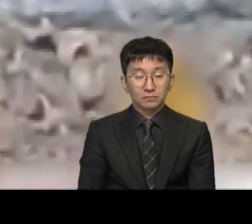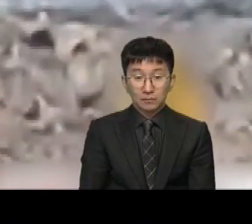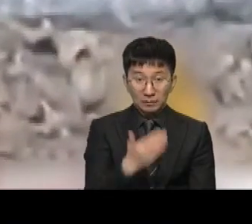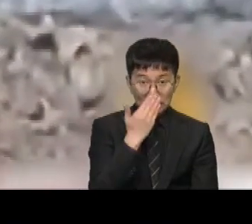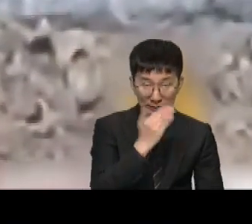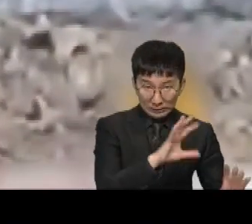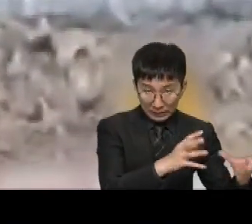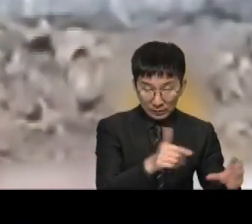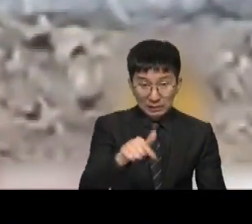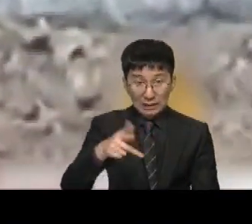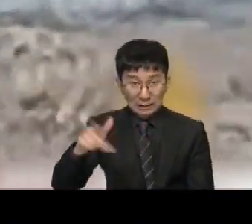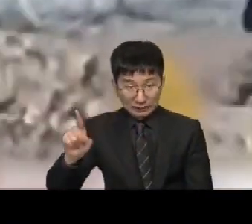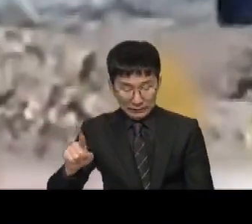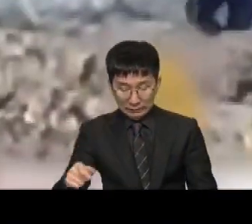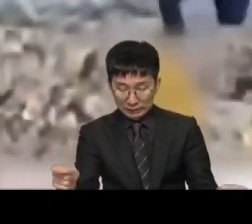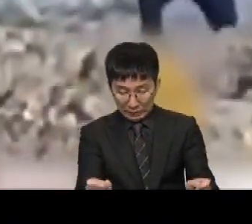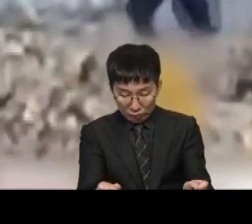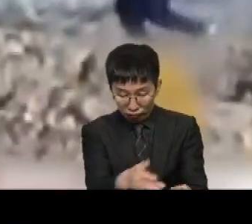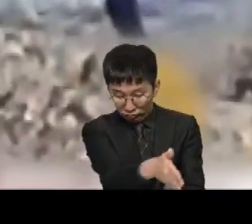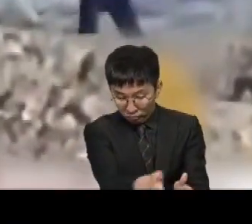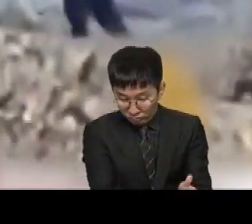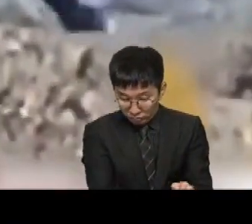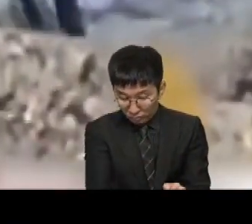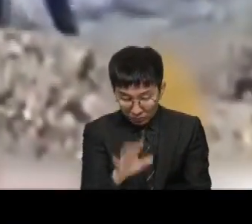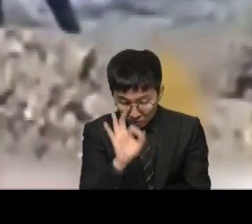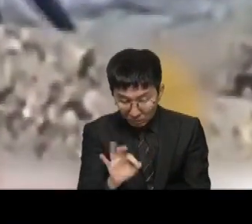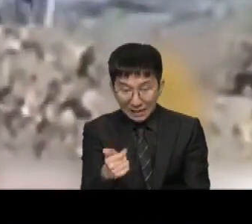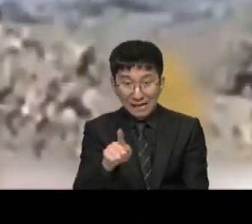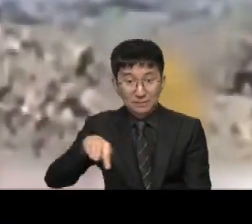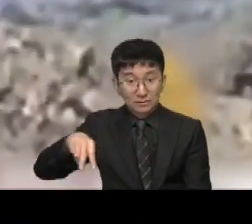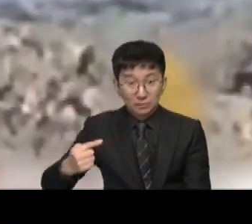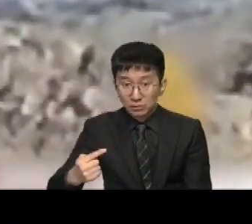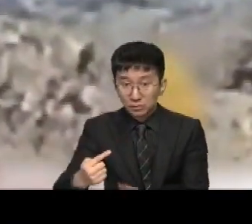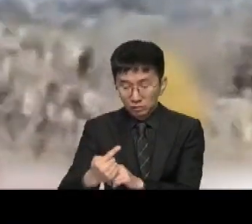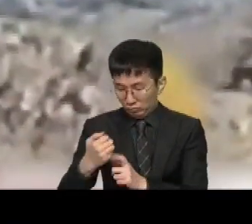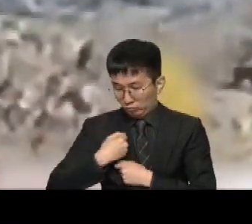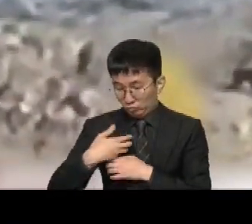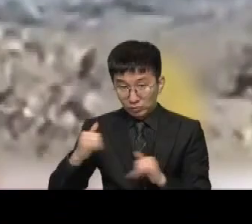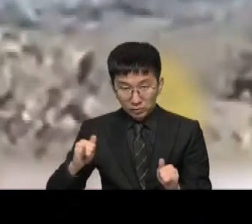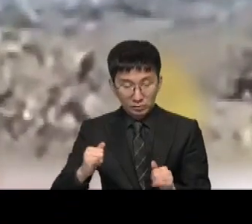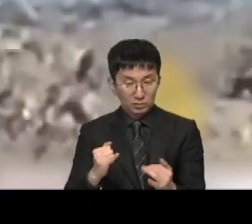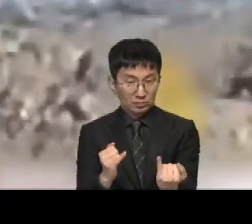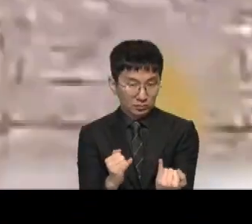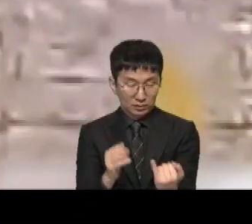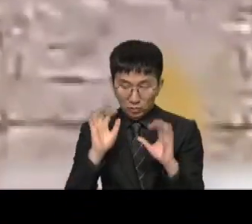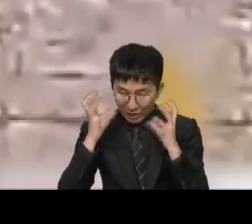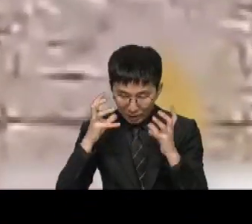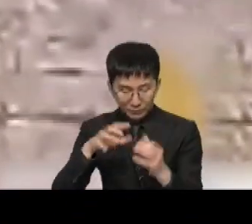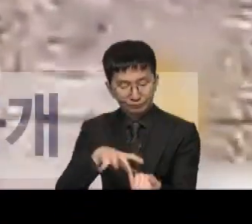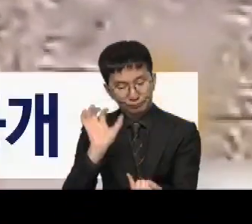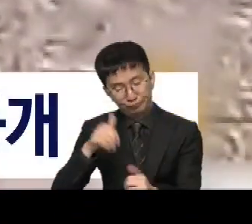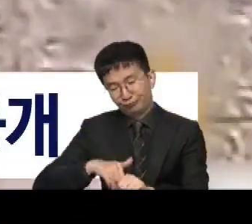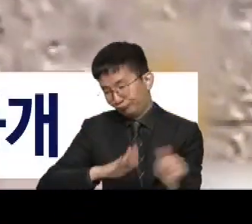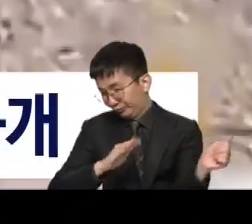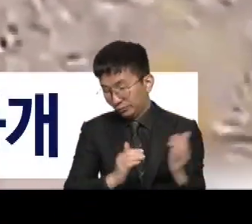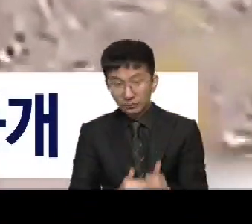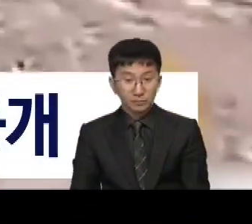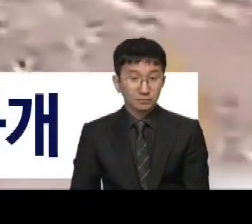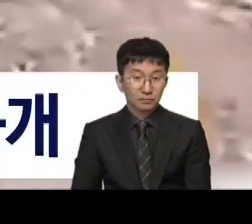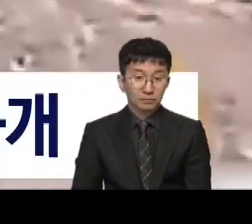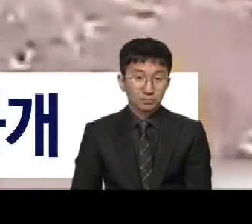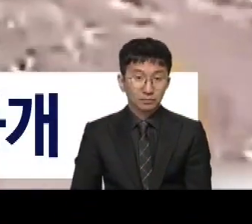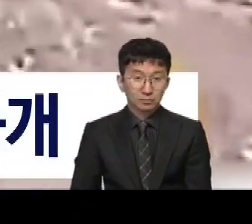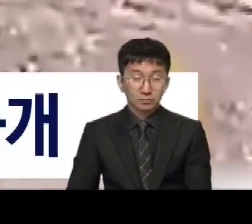이스라엘과 가자지구 접경지로 보이는 곳에서 하마스 대원들이 여인과 아이들을 풀어주고 떠납니다. 하마스는